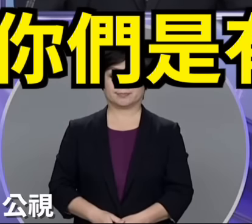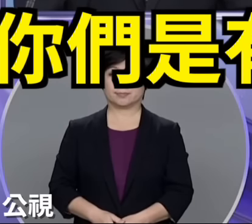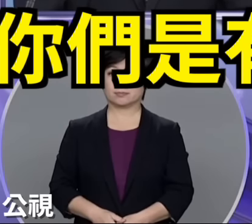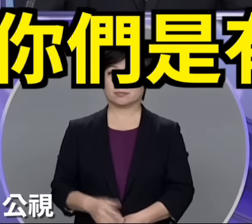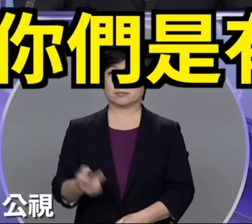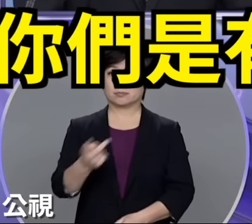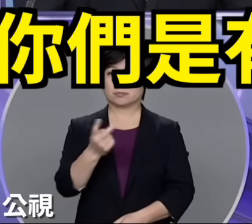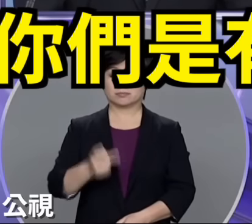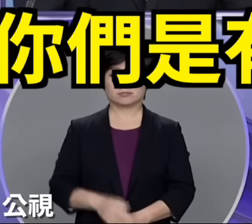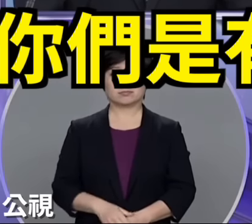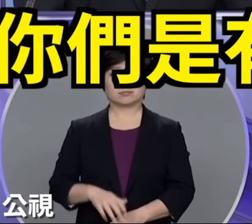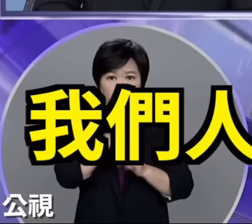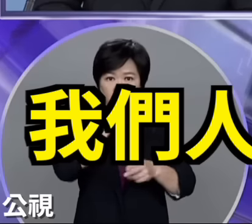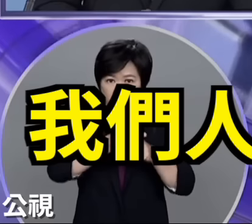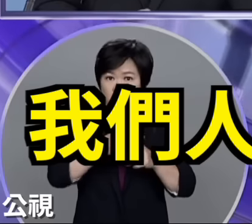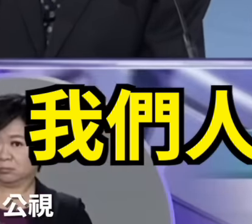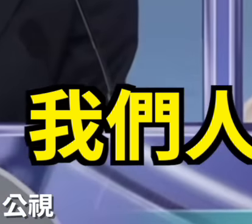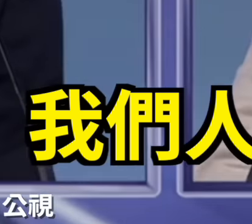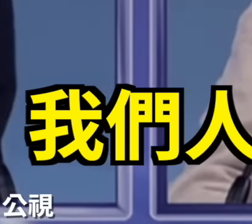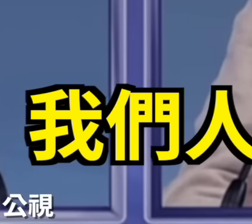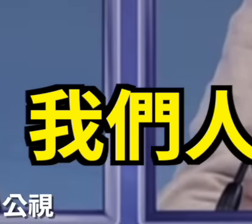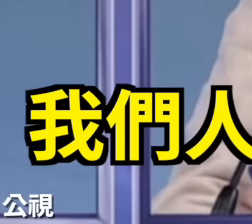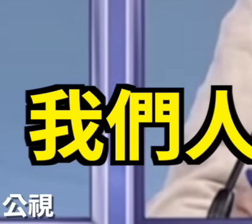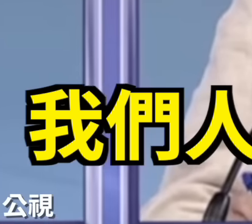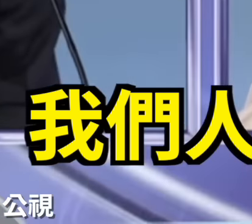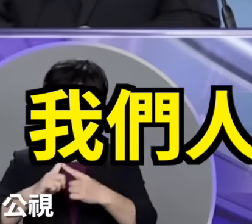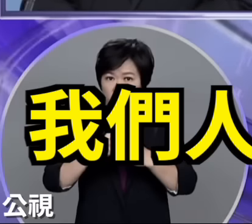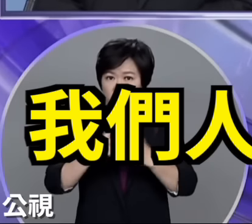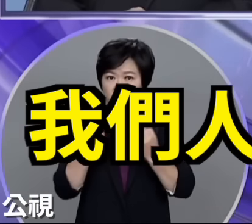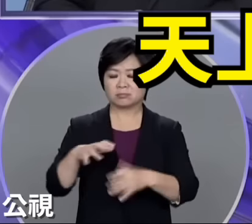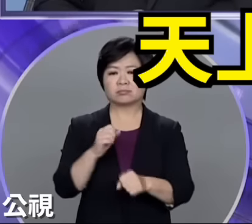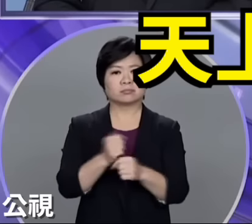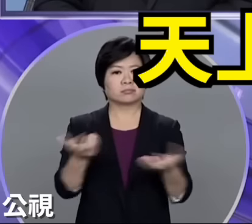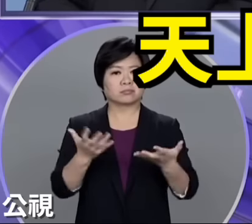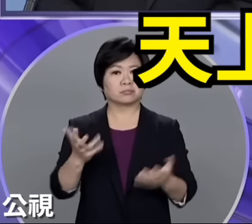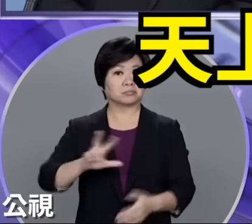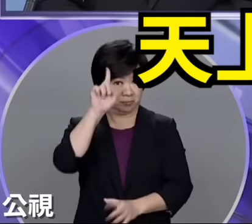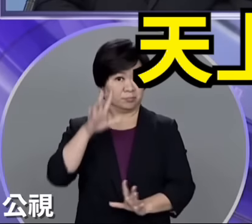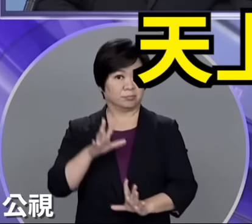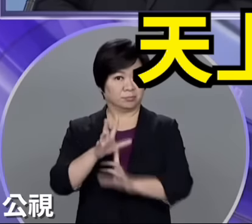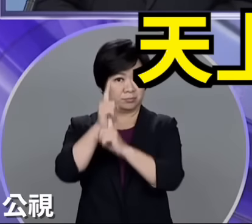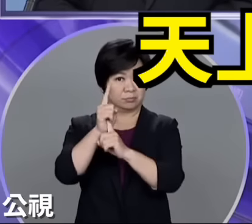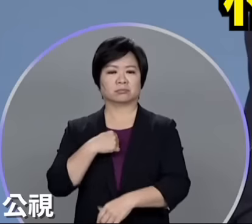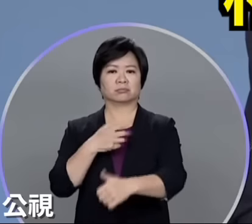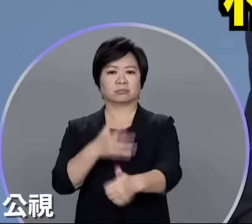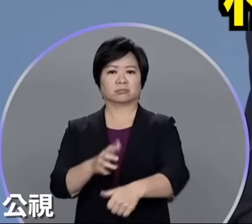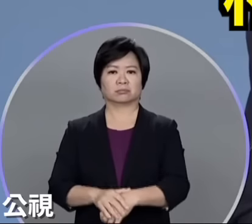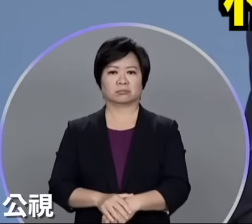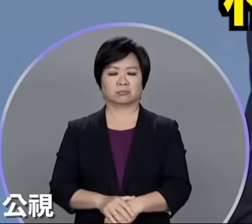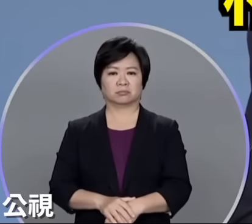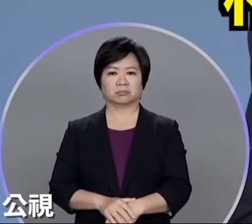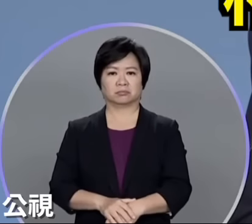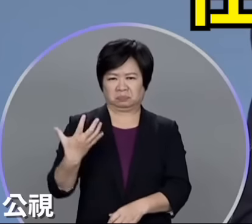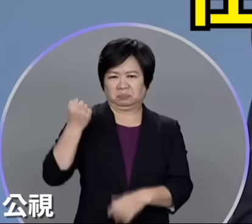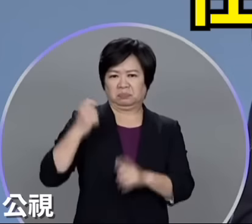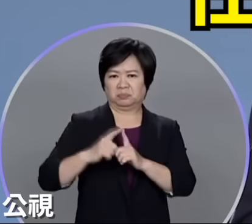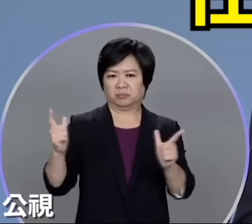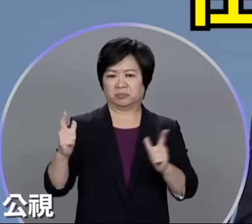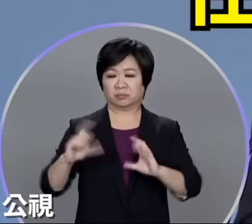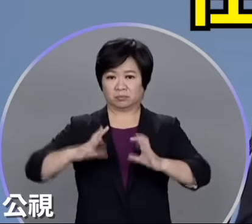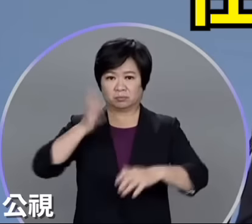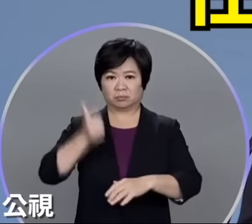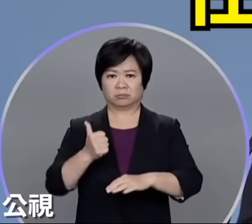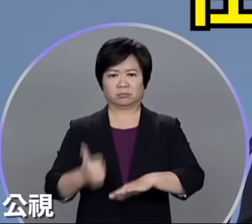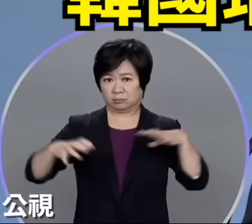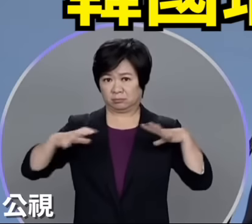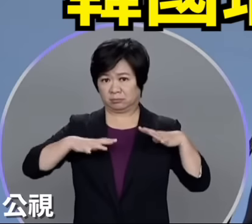你们是有神论还是无神论？你认为我们人在世间上所做的事情，天上的神在看着吗？权力越大的总统，任内不